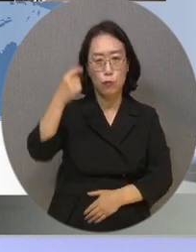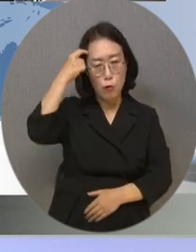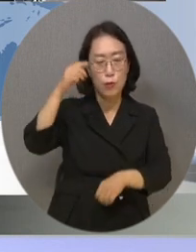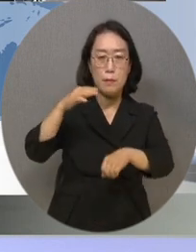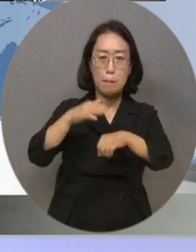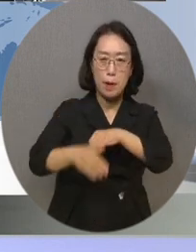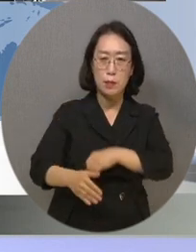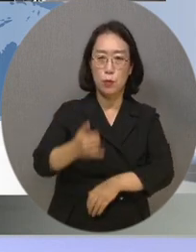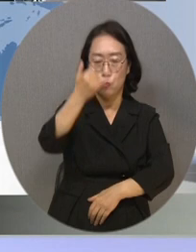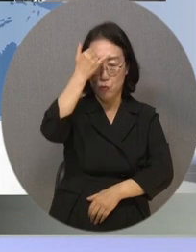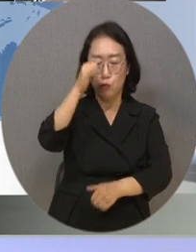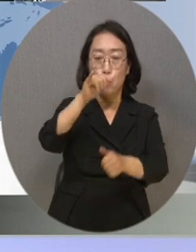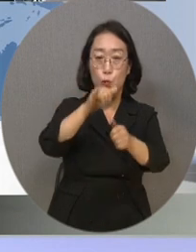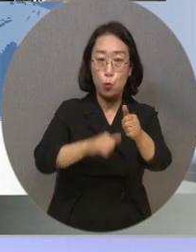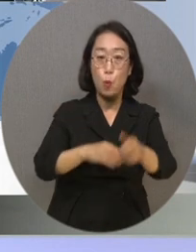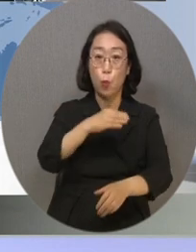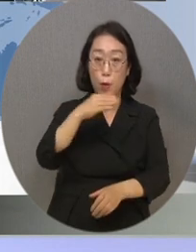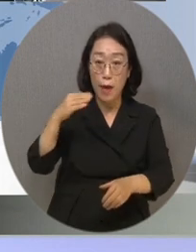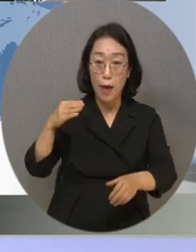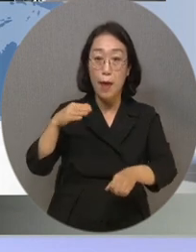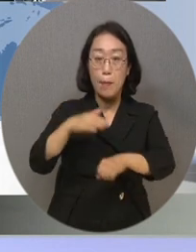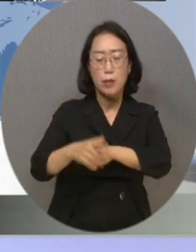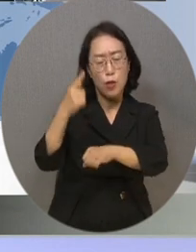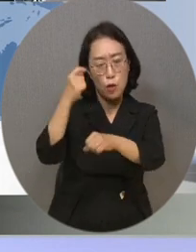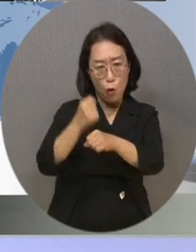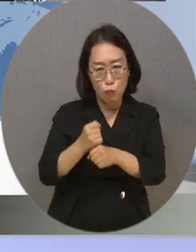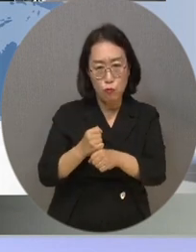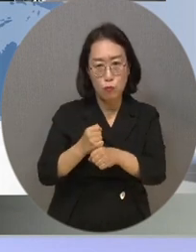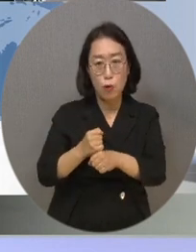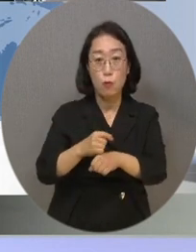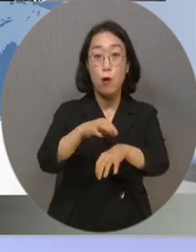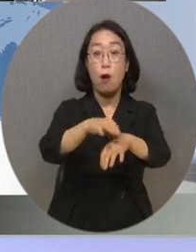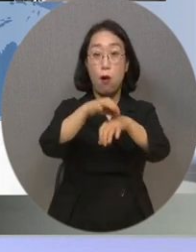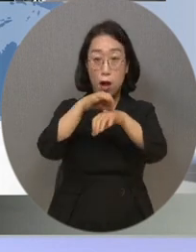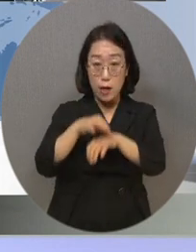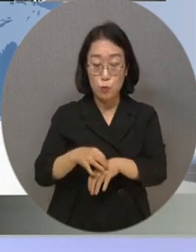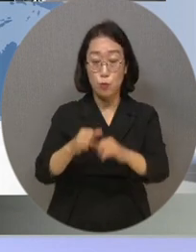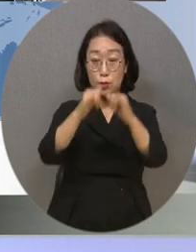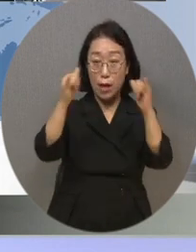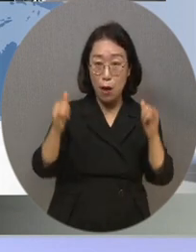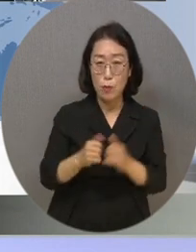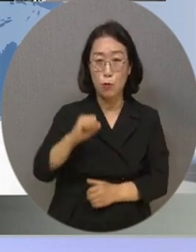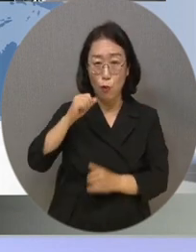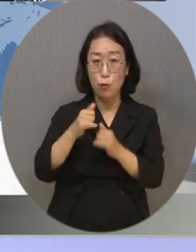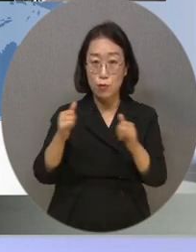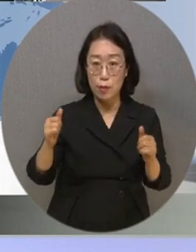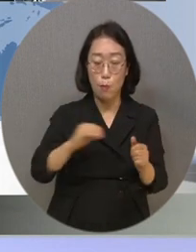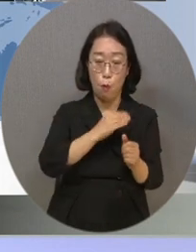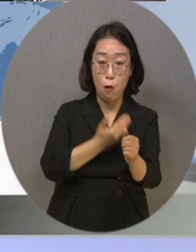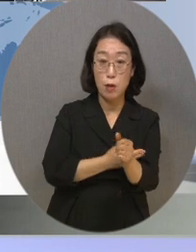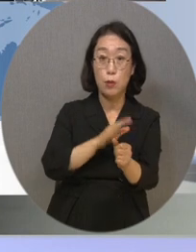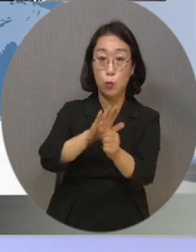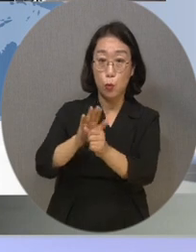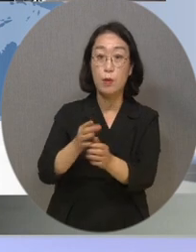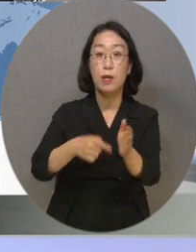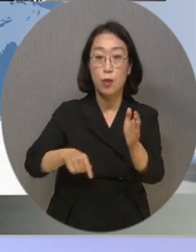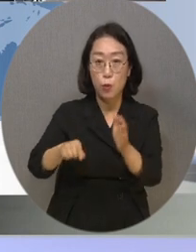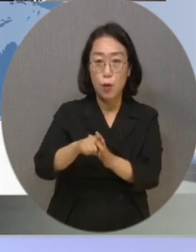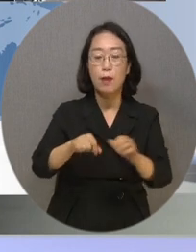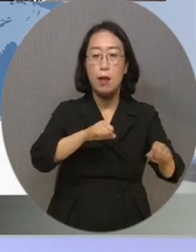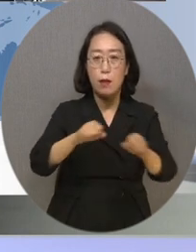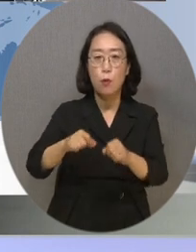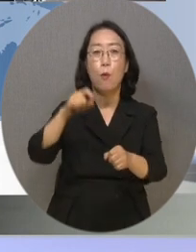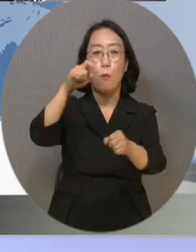충효의 사상과 학문을 연구하고 이를 토대로 우리 주변 사회적 약자의 권익을 위한 충효의 사상 실천을